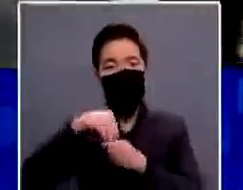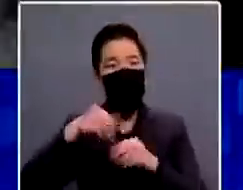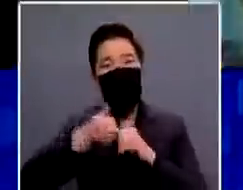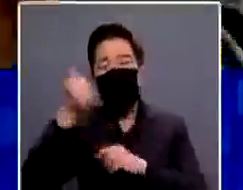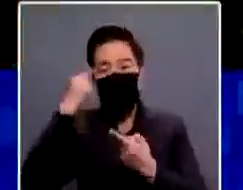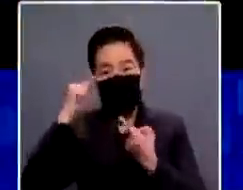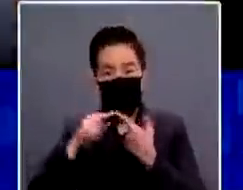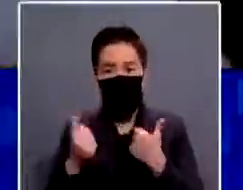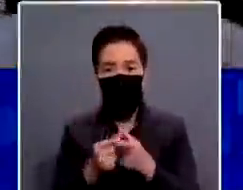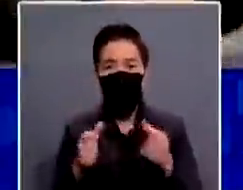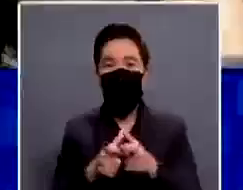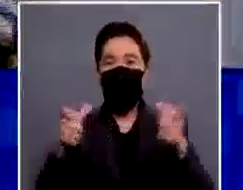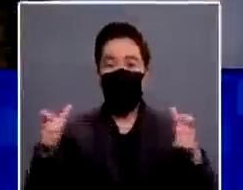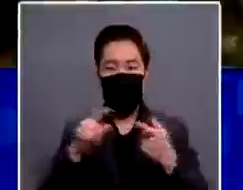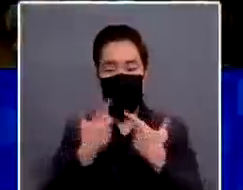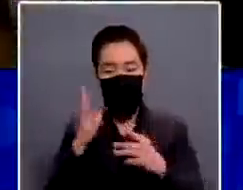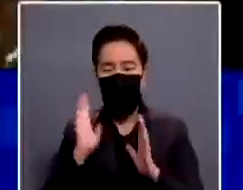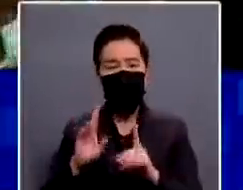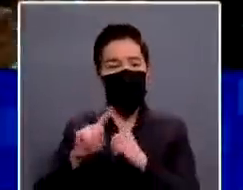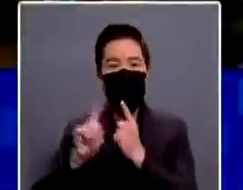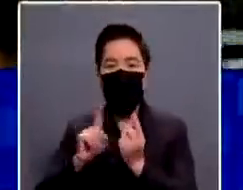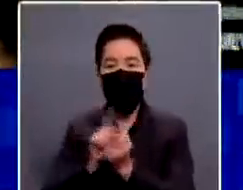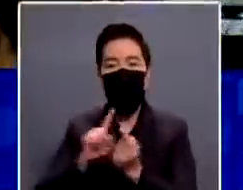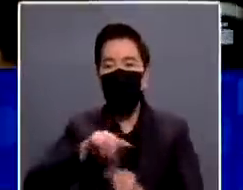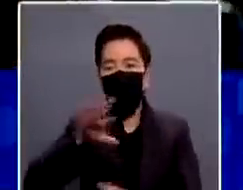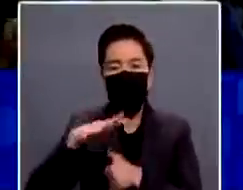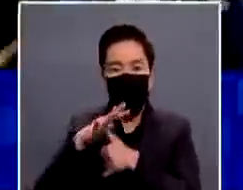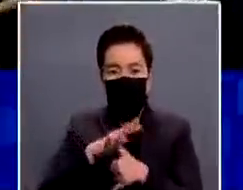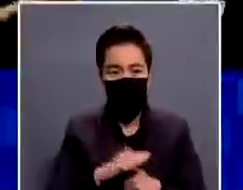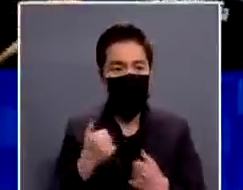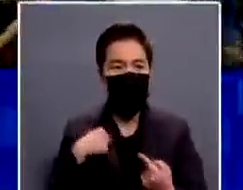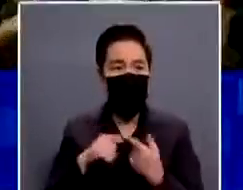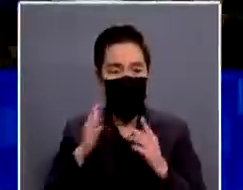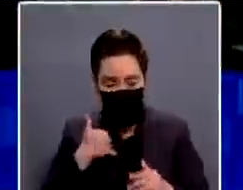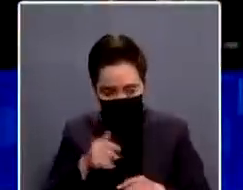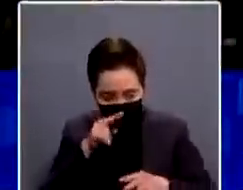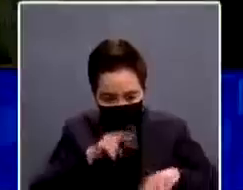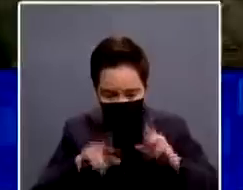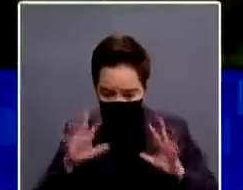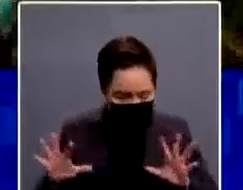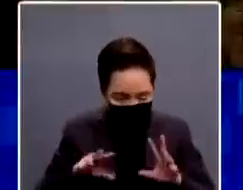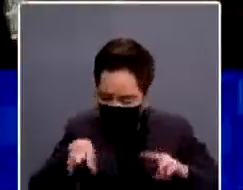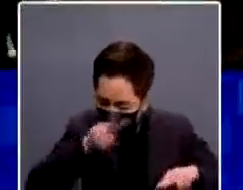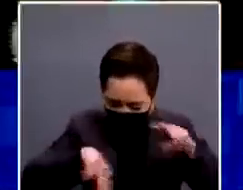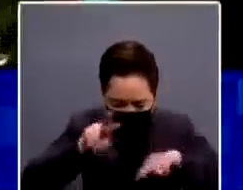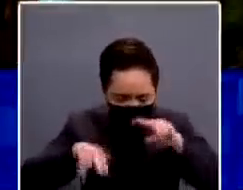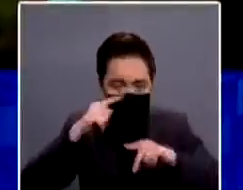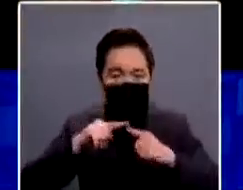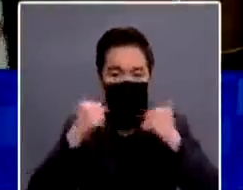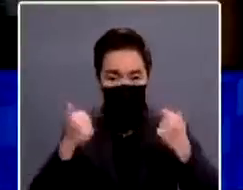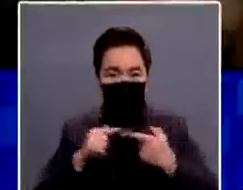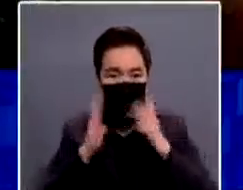กลายเป็นเรื่องใหญ่แล้วก็ถูกกดดันอย่างหนักค่ะภายหลังจากที่เจ้าหน้าที่ลงพื้นที่ระดมการค้นหาจนทำ